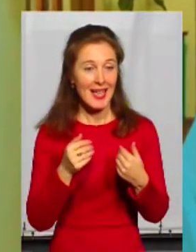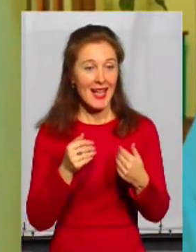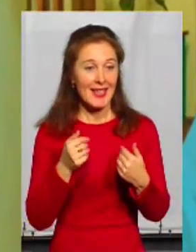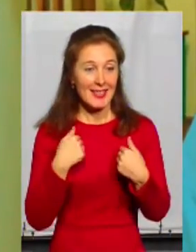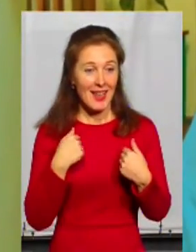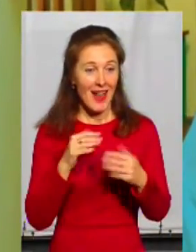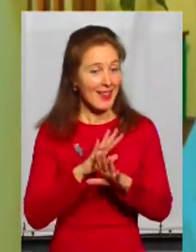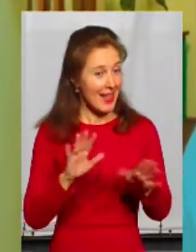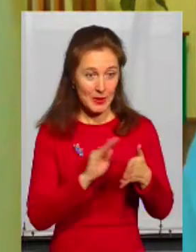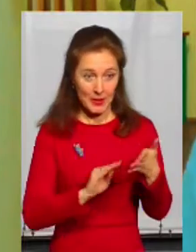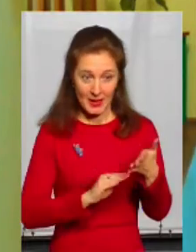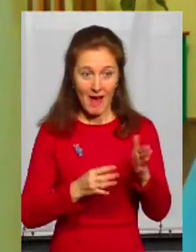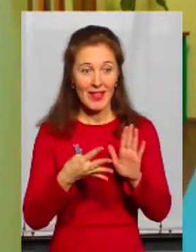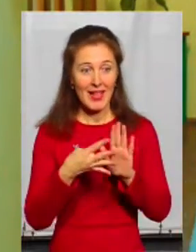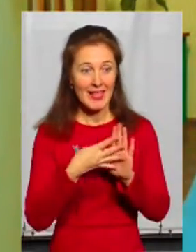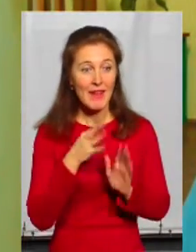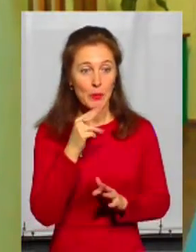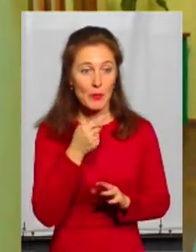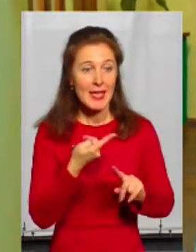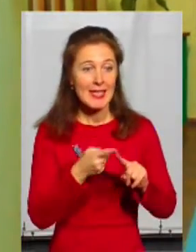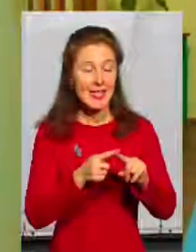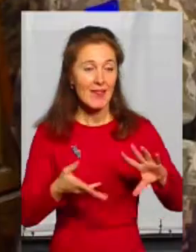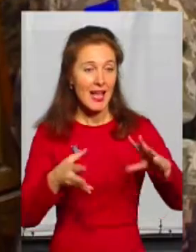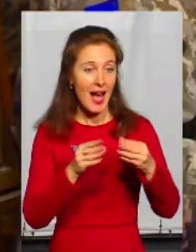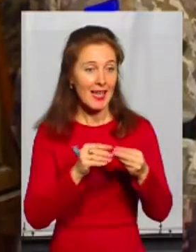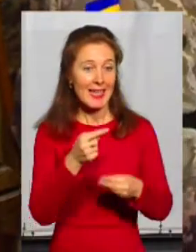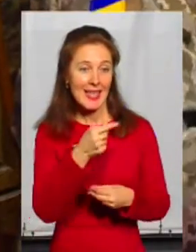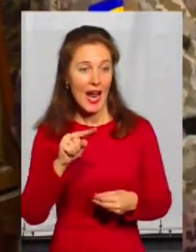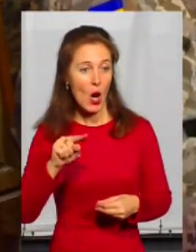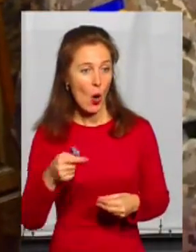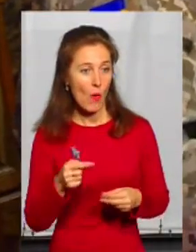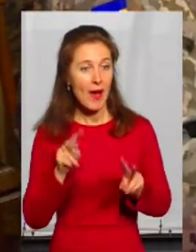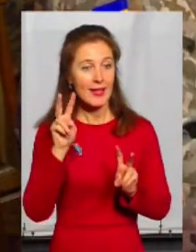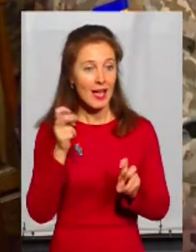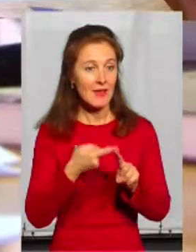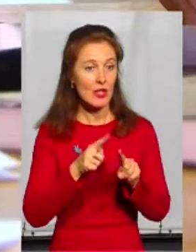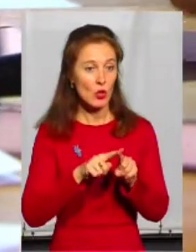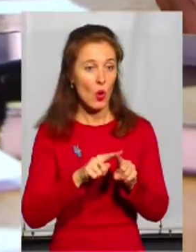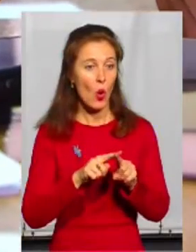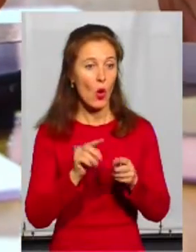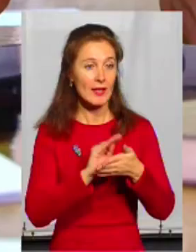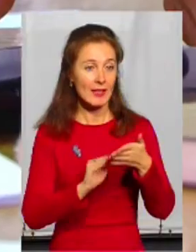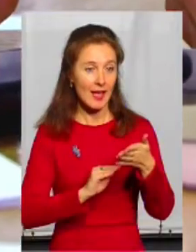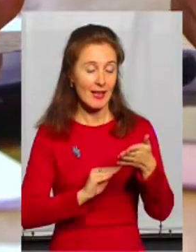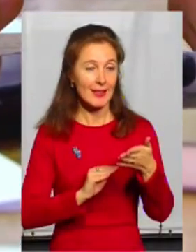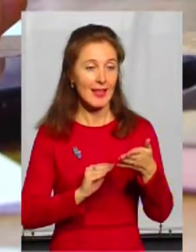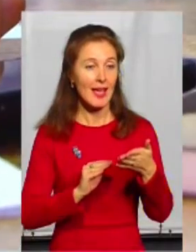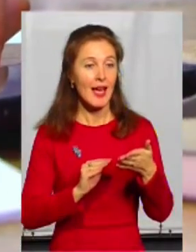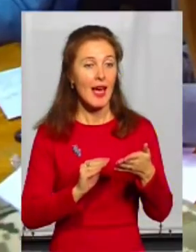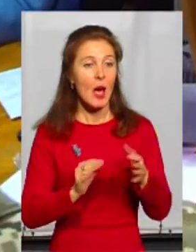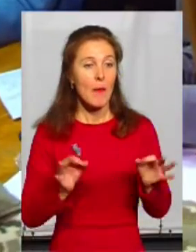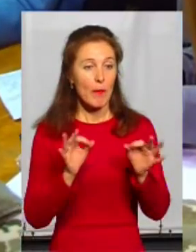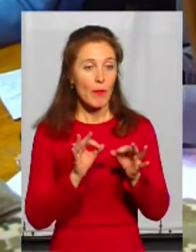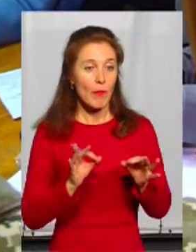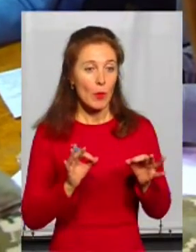на 9 помилок. Це взагалі тере. Та коми. Назва цьогорічного диктанту від бересту до цифри. Йдеться про еволюцію у